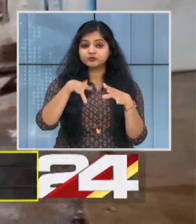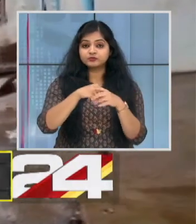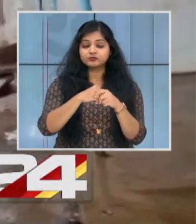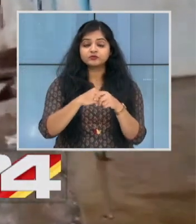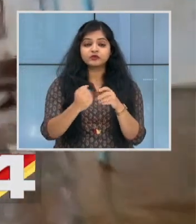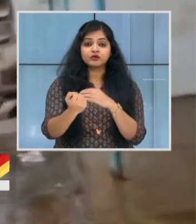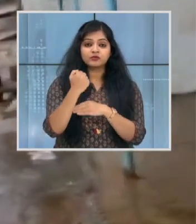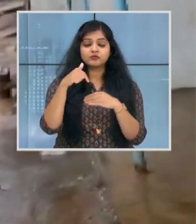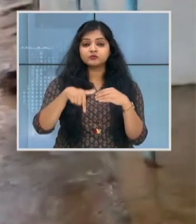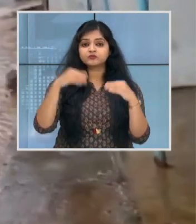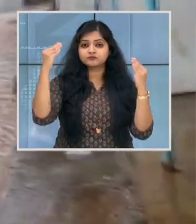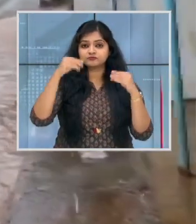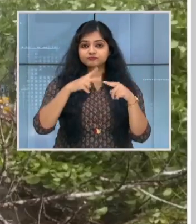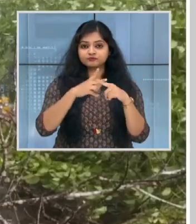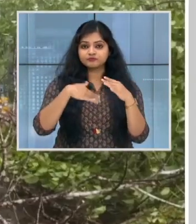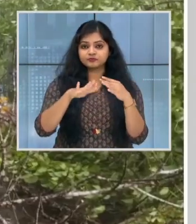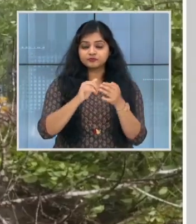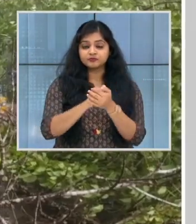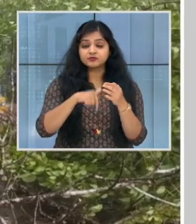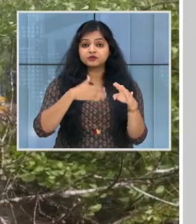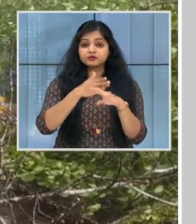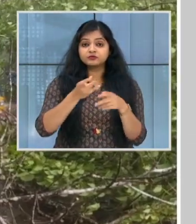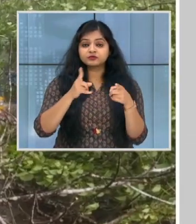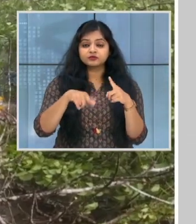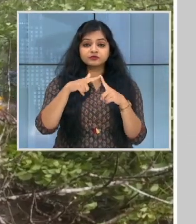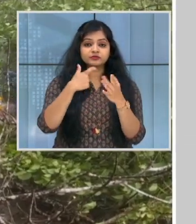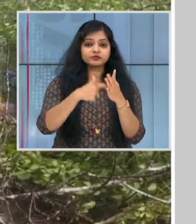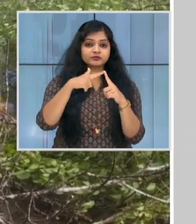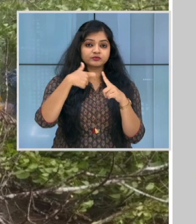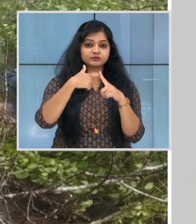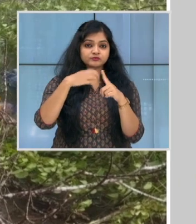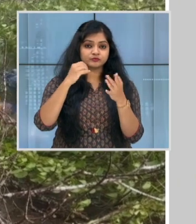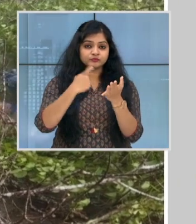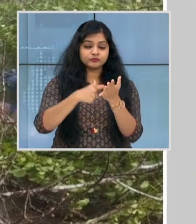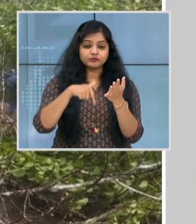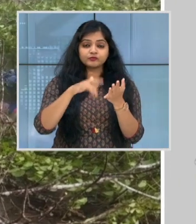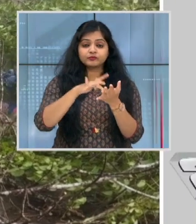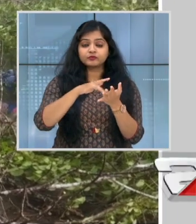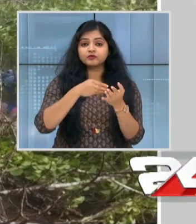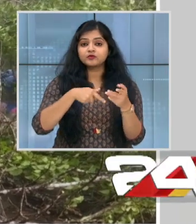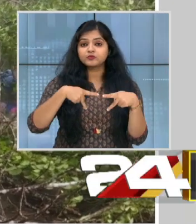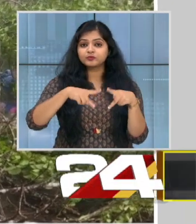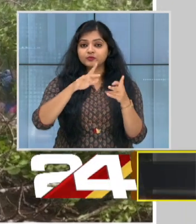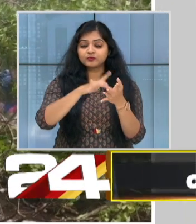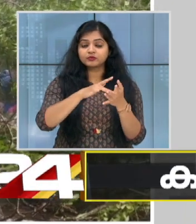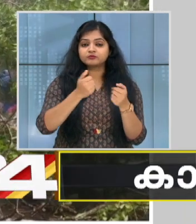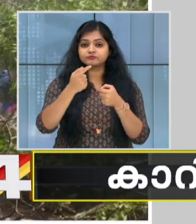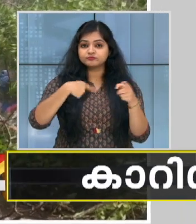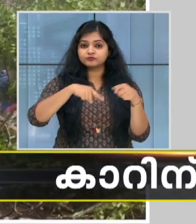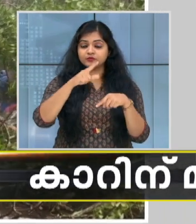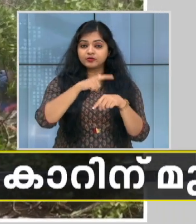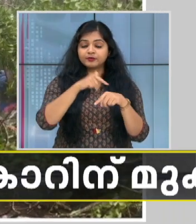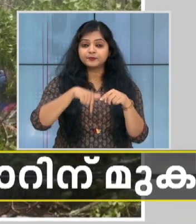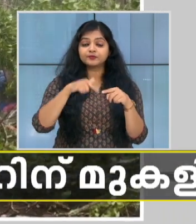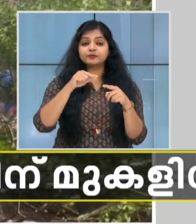ശക്തമായ മഴയുണ്ട്. അതിനിടെ ഒരു അപകടം ഉണ്ടായത് ഇരിക്കൂർ തന്തോട് മേഖലയിൽ ഇരിട്ടി ഇരിക്കൂർ റോഡിൽ യാത്ര ചെയ്യുകയായിരുന്ന